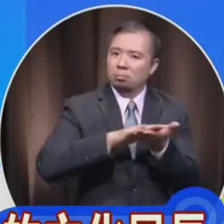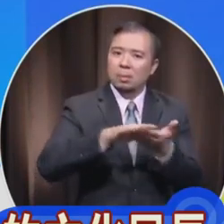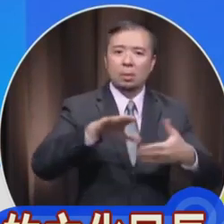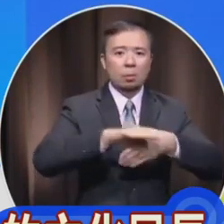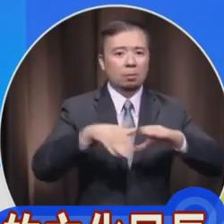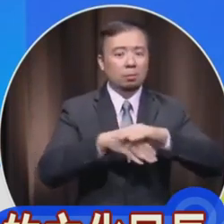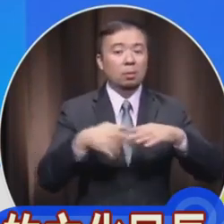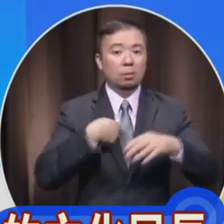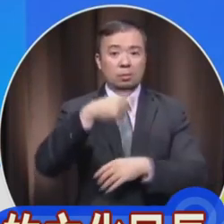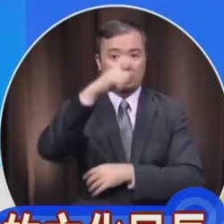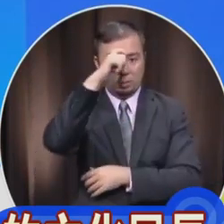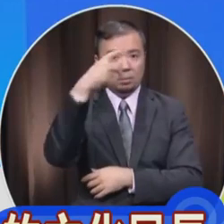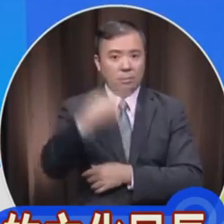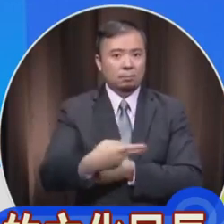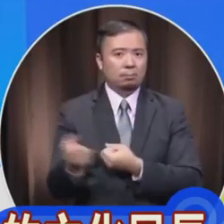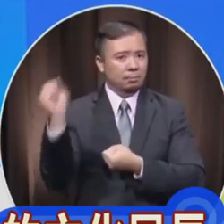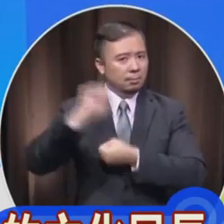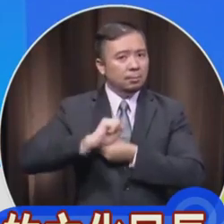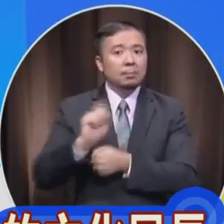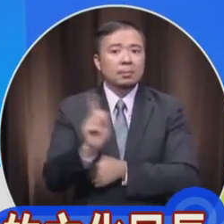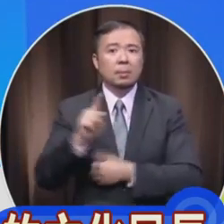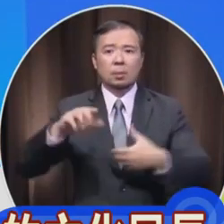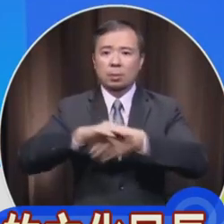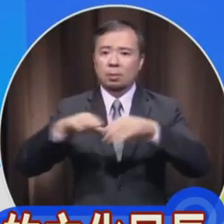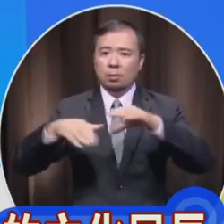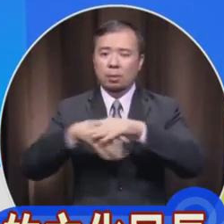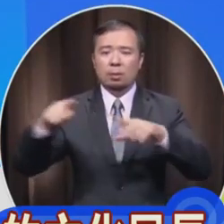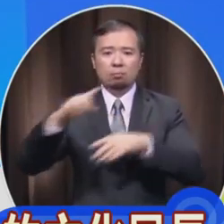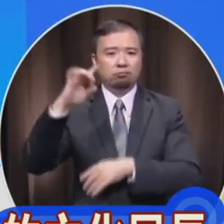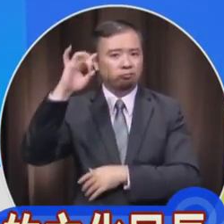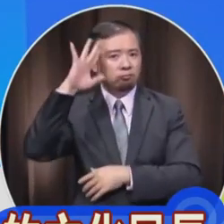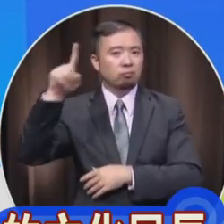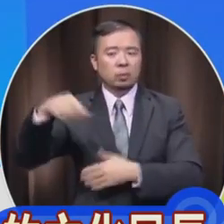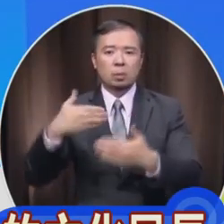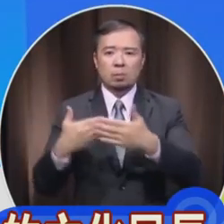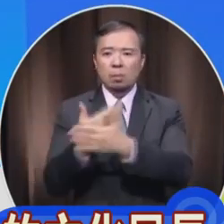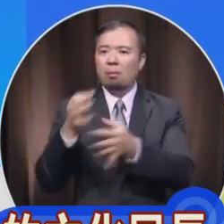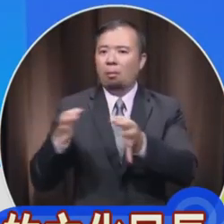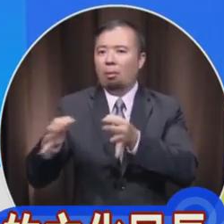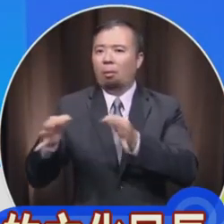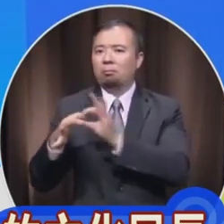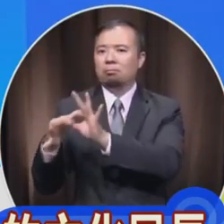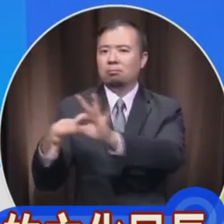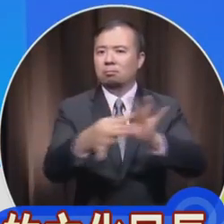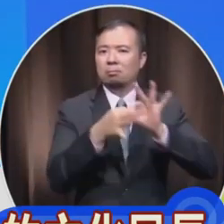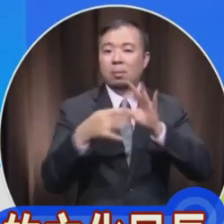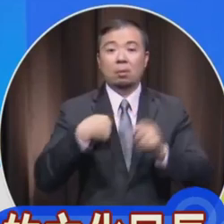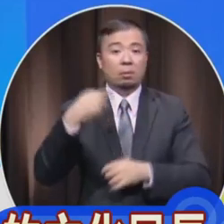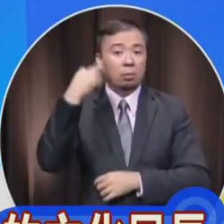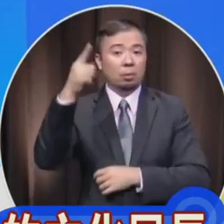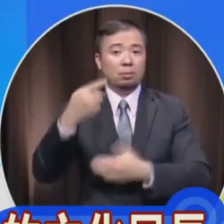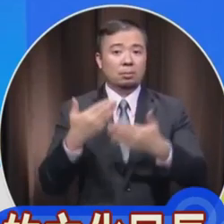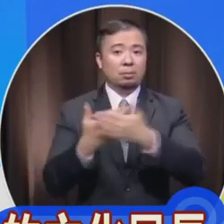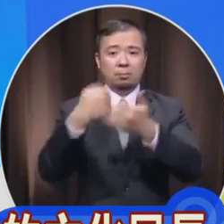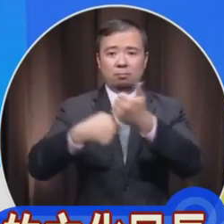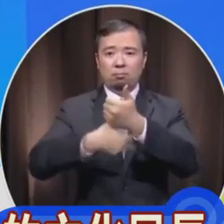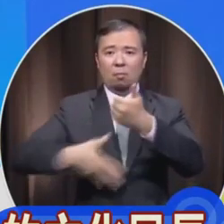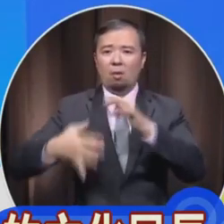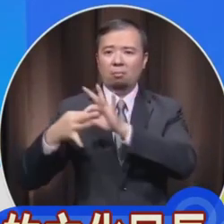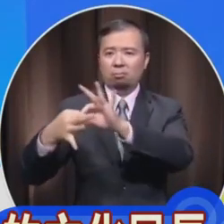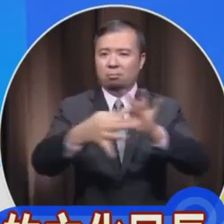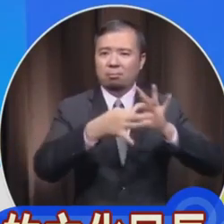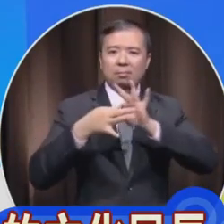望能够打造文创产业链。我再三强调一遍，我觉得产业链是非常非常的重要。